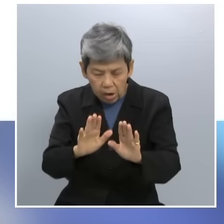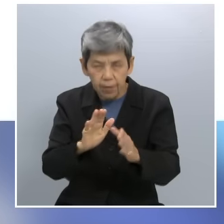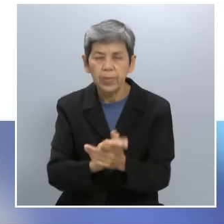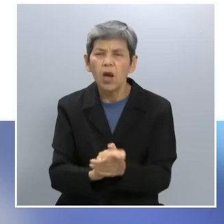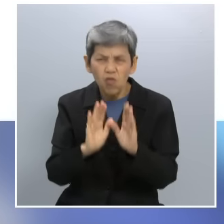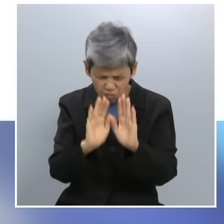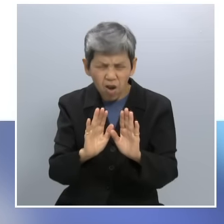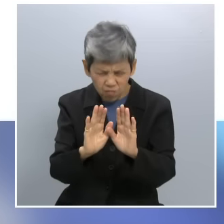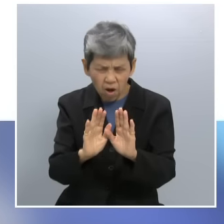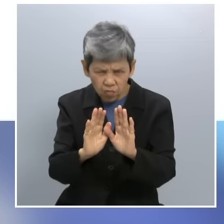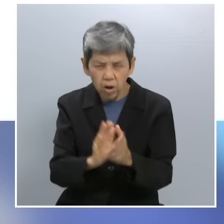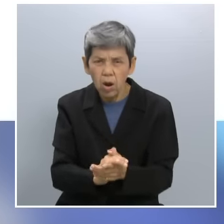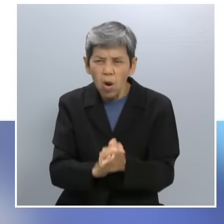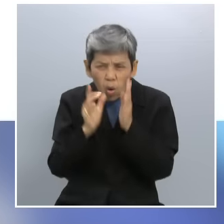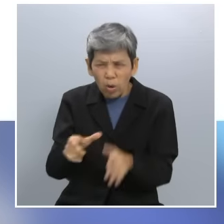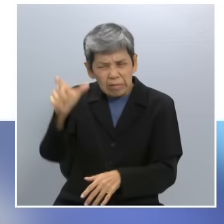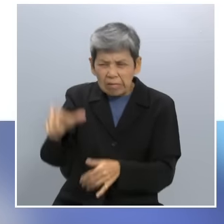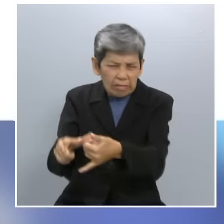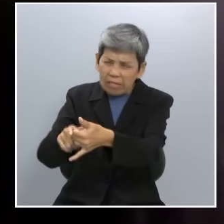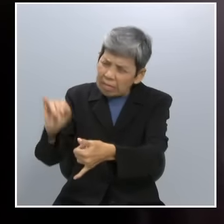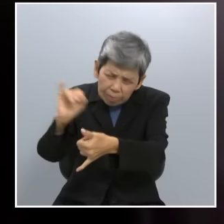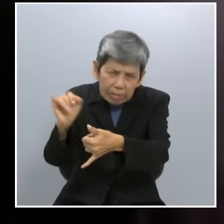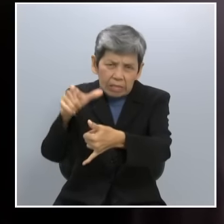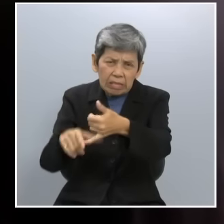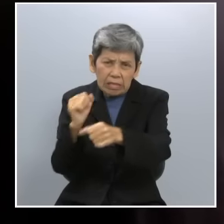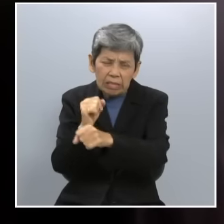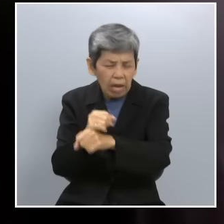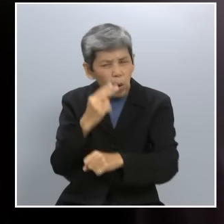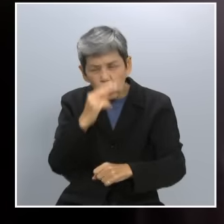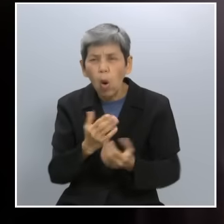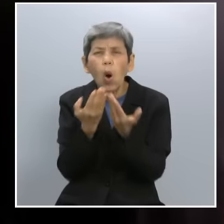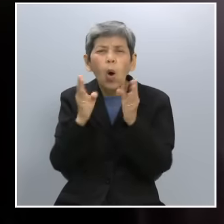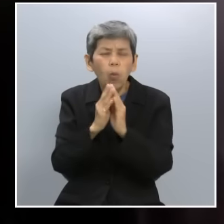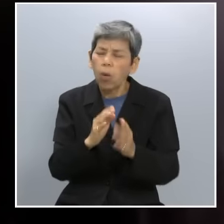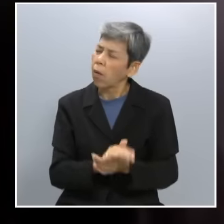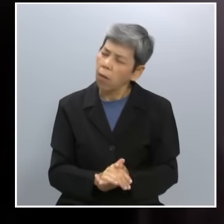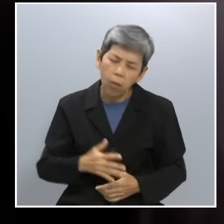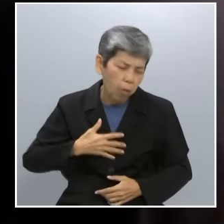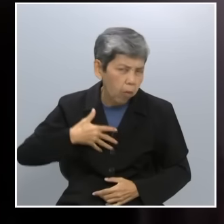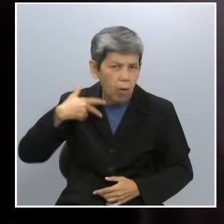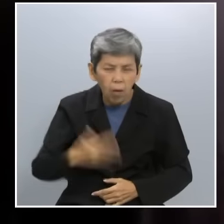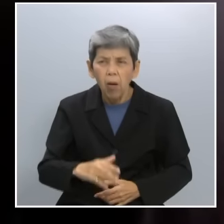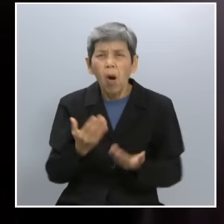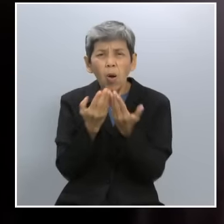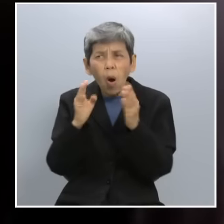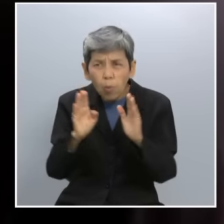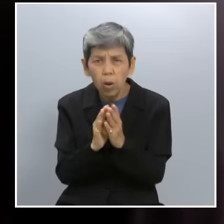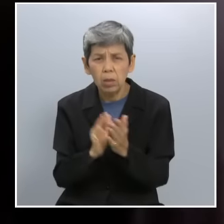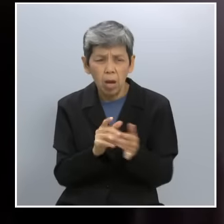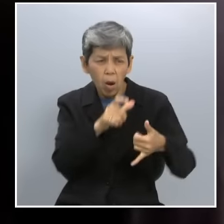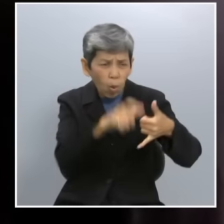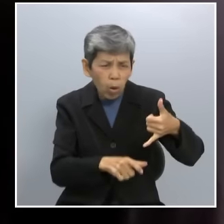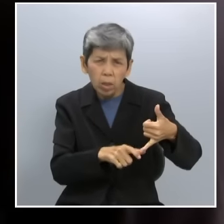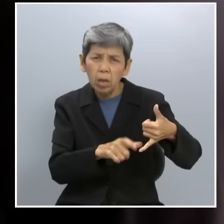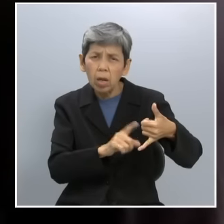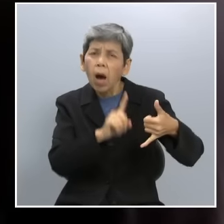ฝากหน่อยเถอะนะคนเหล่านี้เนี่ยอย่าทำแบบนี้เลยเพราะแค่นี้เนี่ยคือครอบครัวเแย่อยู่แล้วเพราะว่าเคครอบครัวเคเสียคนที่เป็นที่